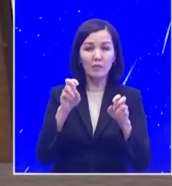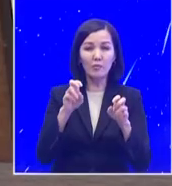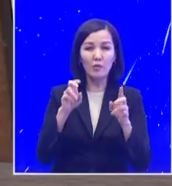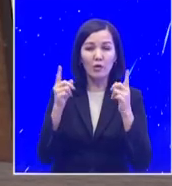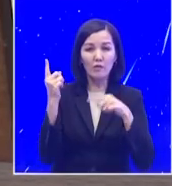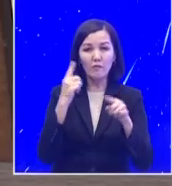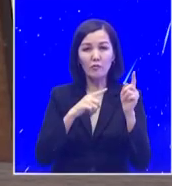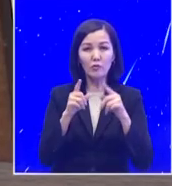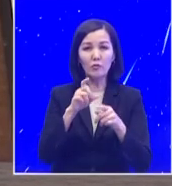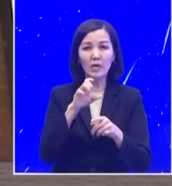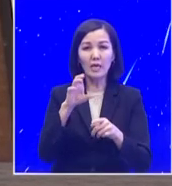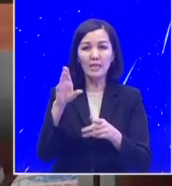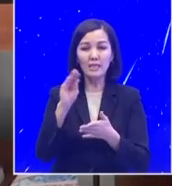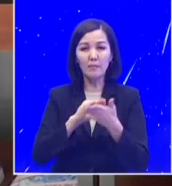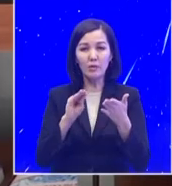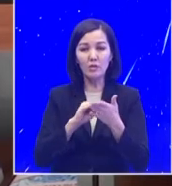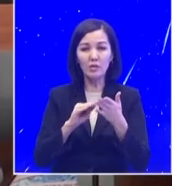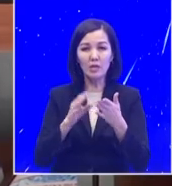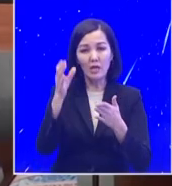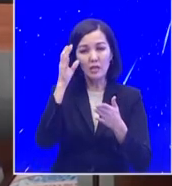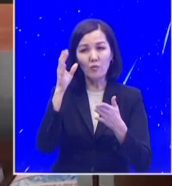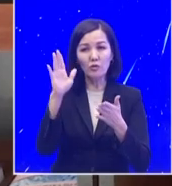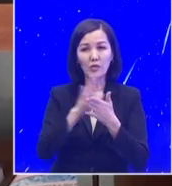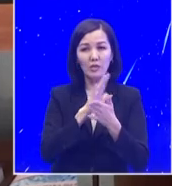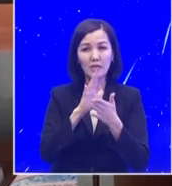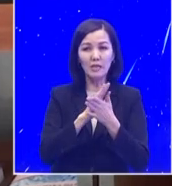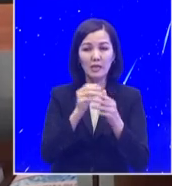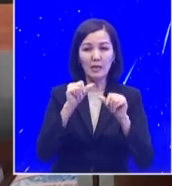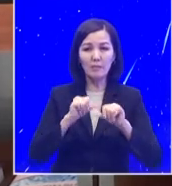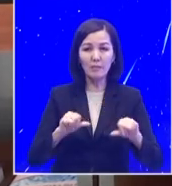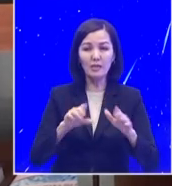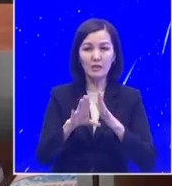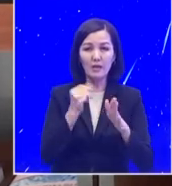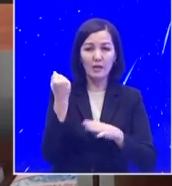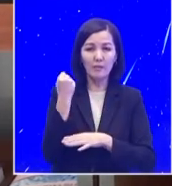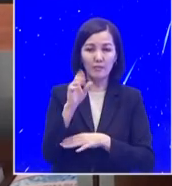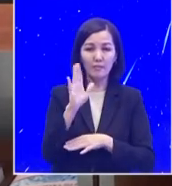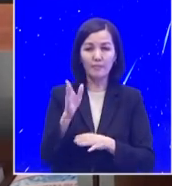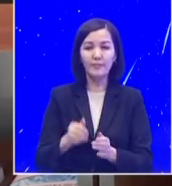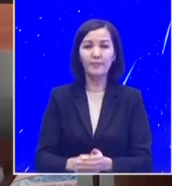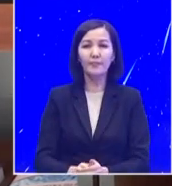будут писать эссе, научные статьи, и специальная экспертная комиссия определит победителей.